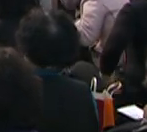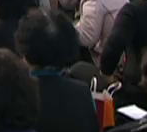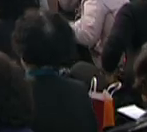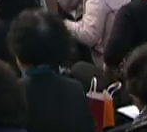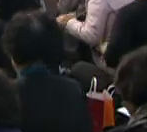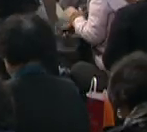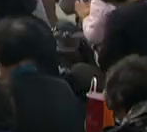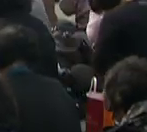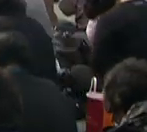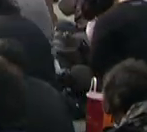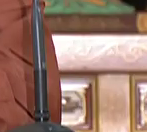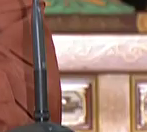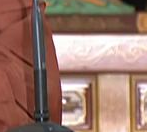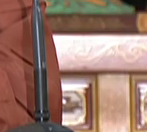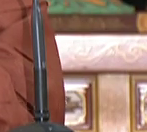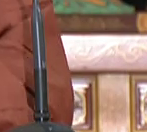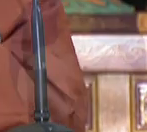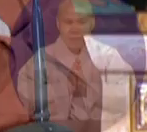안녕하십니까.